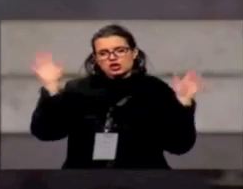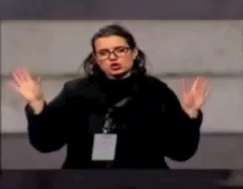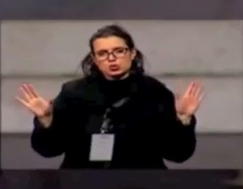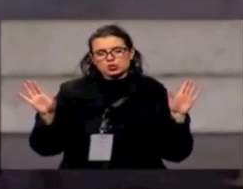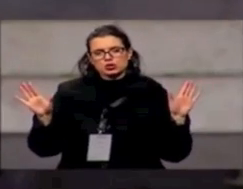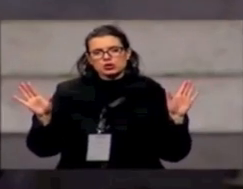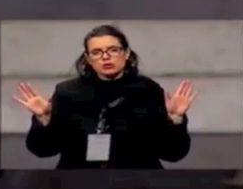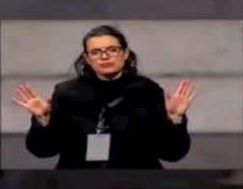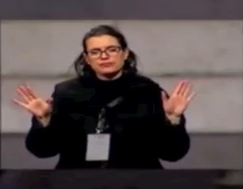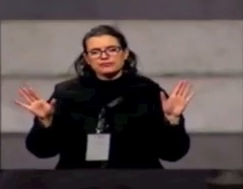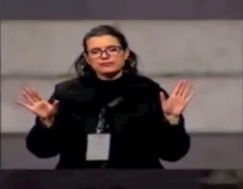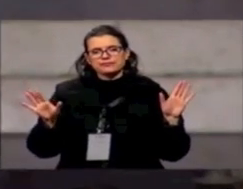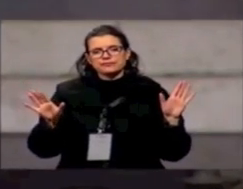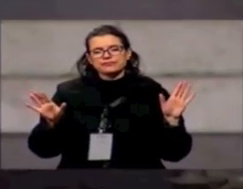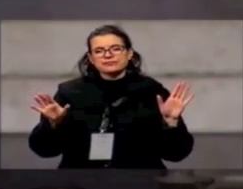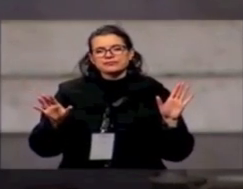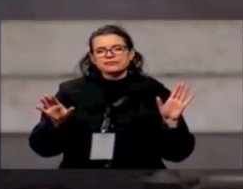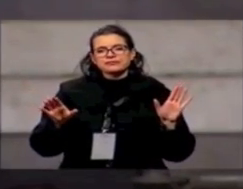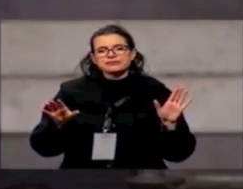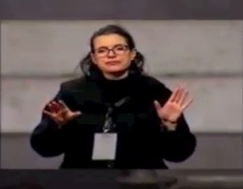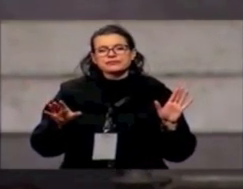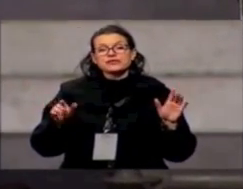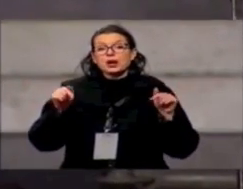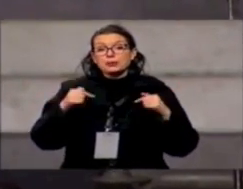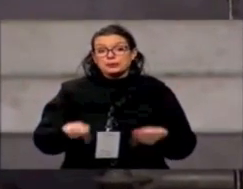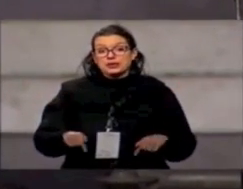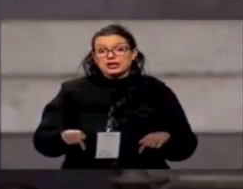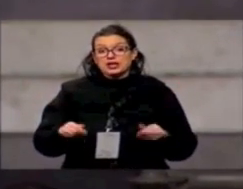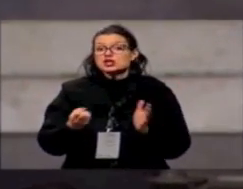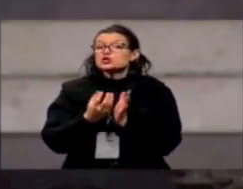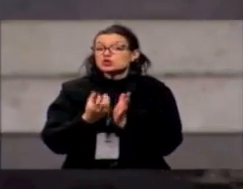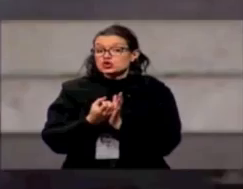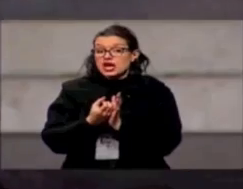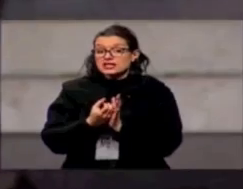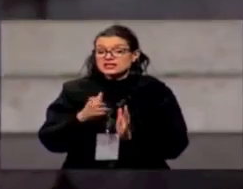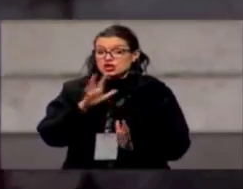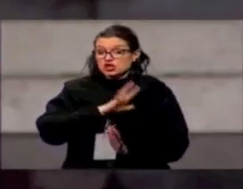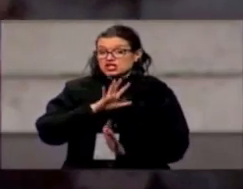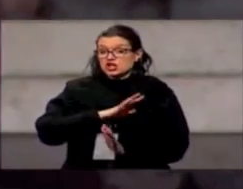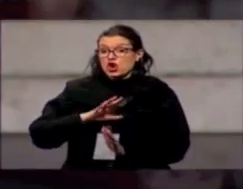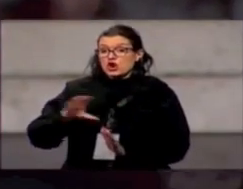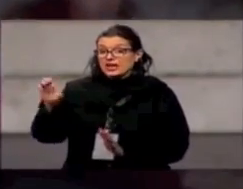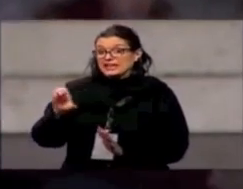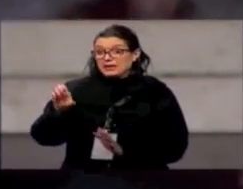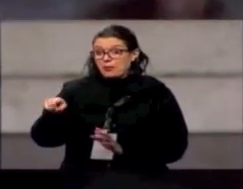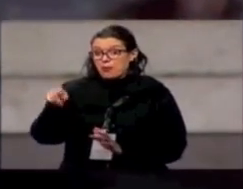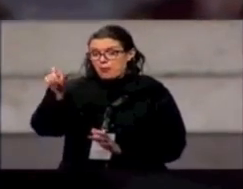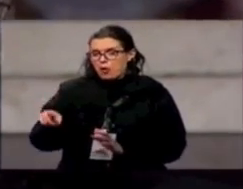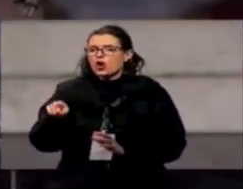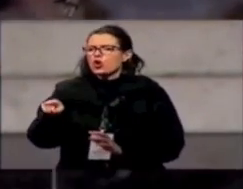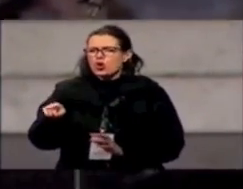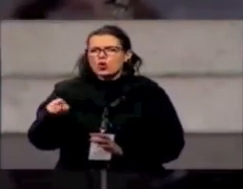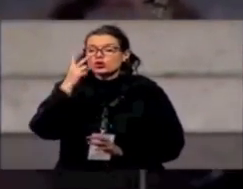dippo che è venuto a trovarci trasmissione signora dippo non